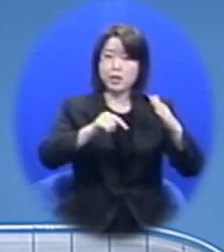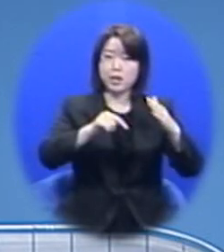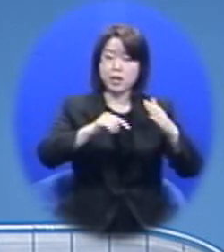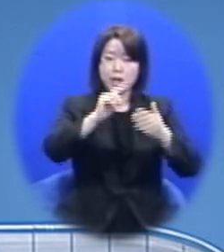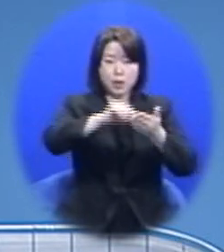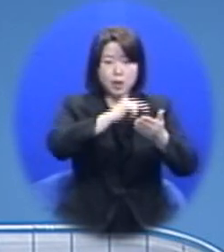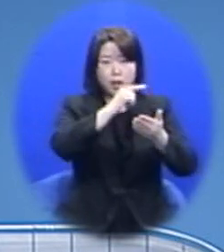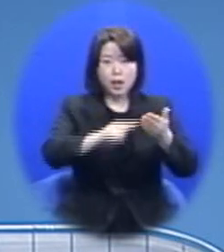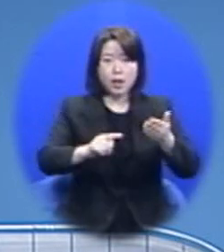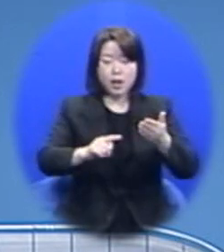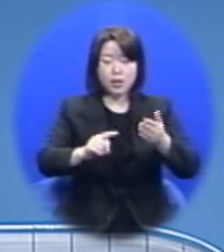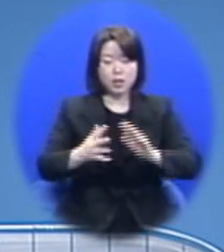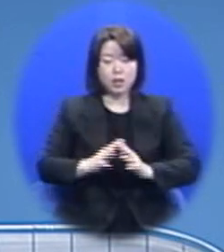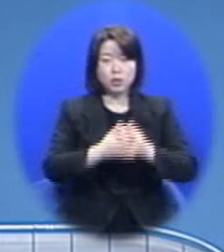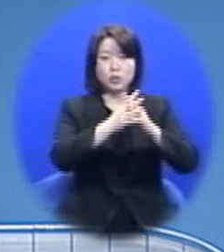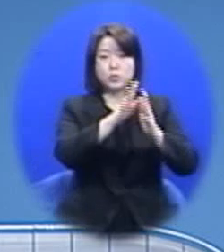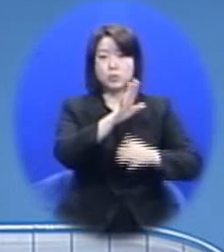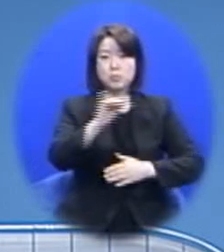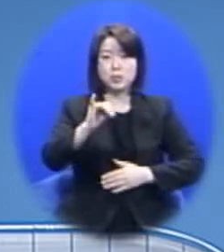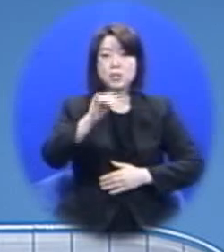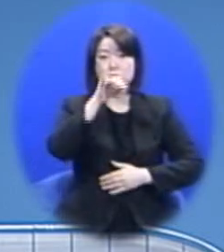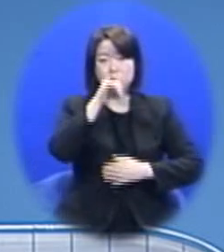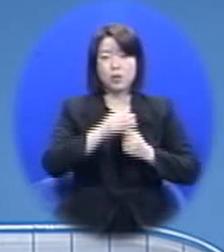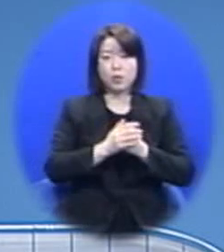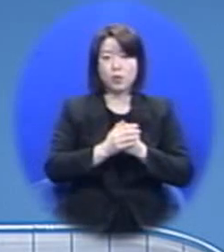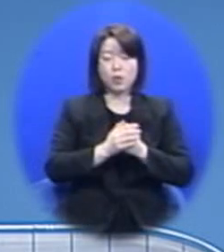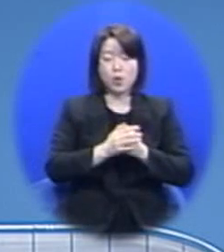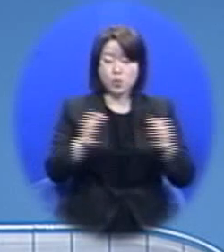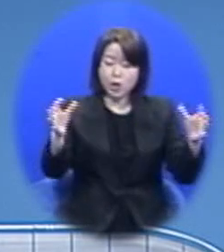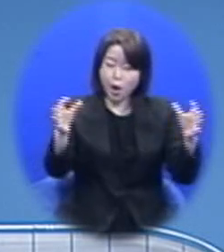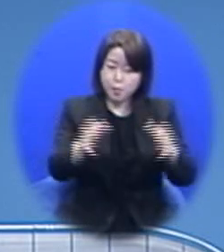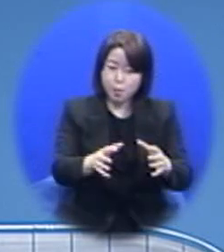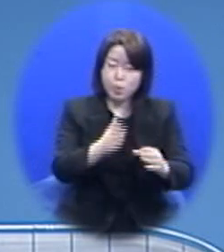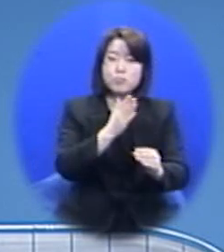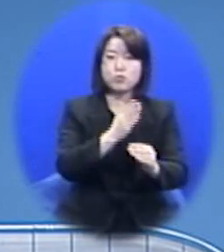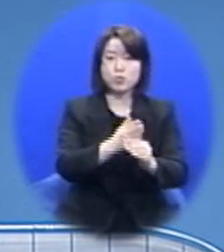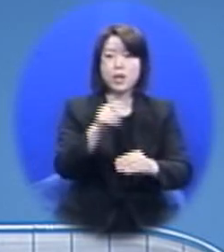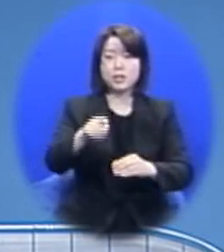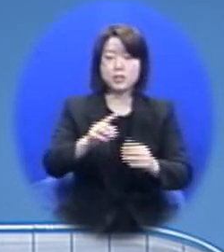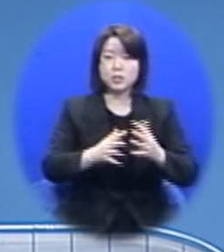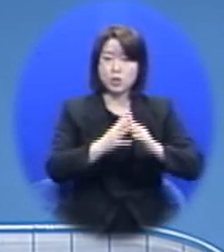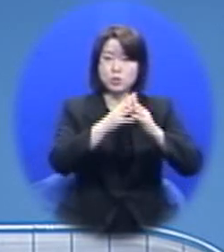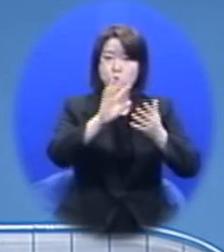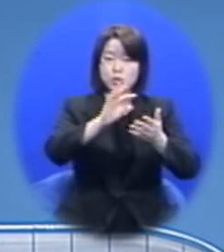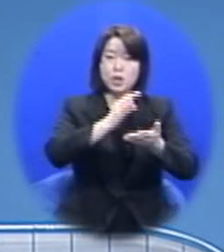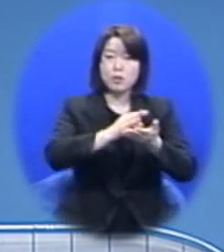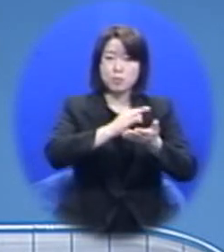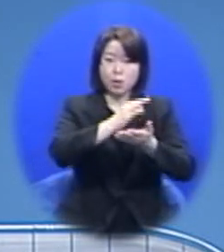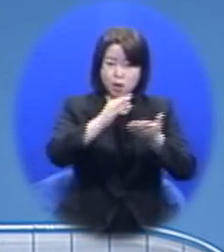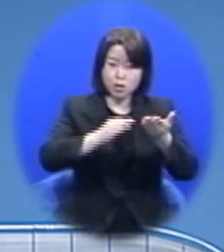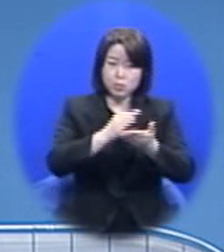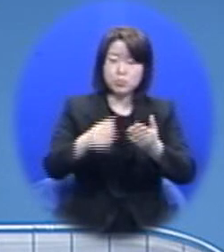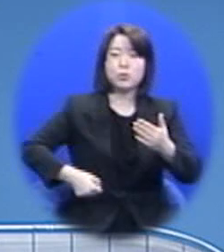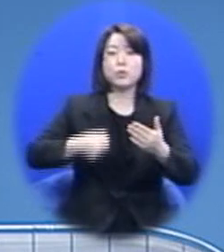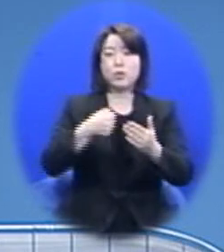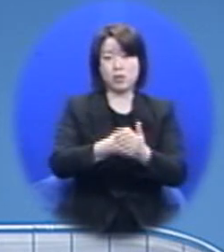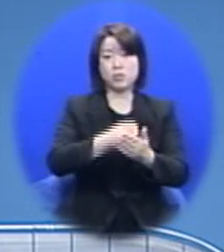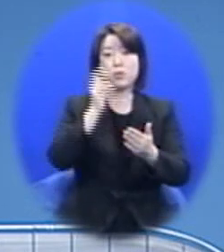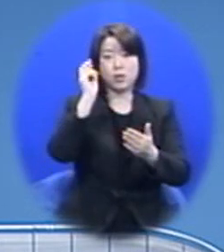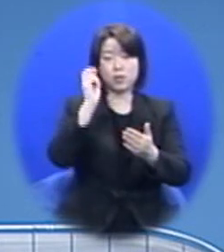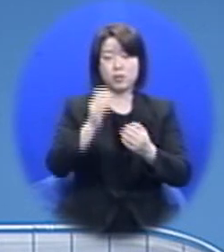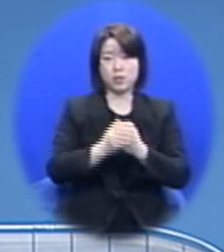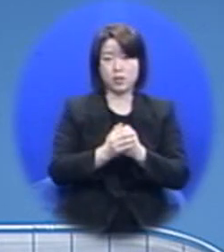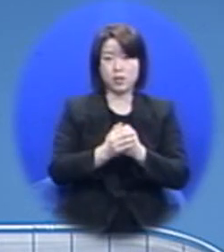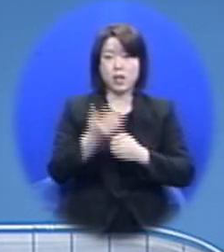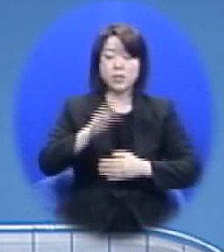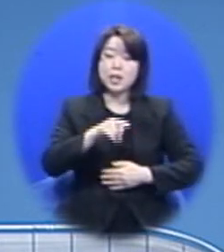있습니다. 오늘 모인 자리에서 그 헌금도 작정하려고 합니다. 그런데 여러분의 마음속에 그